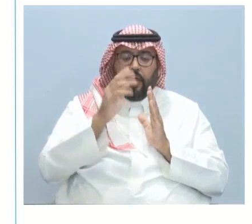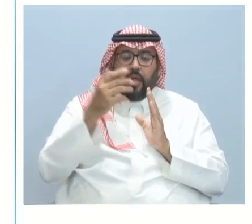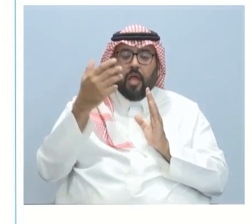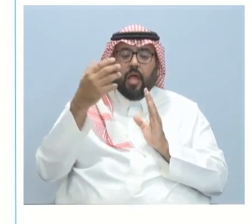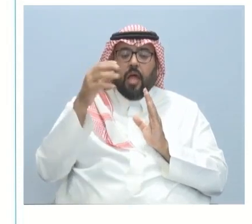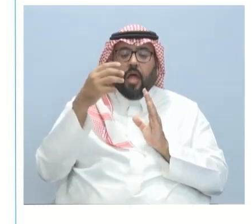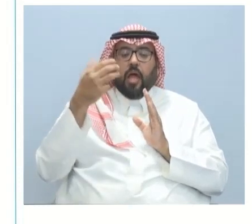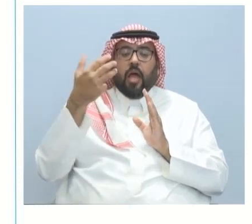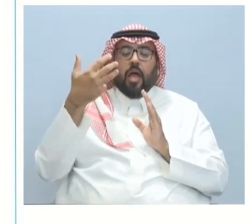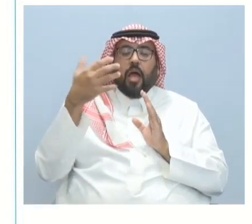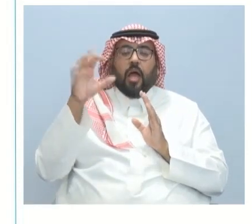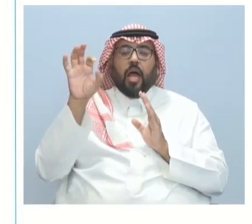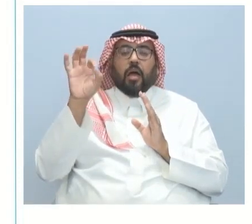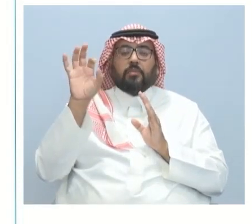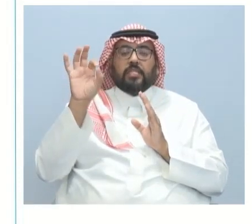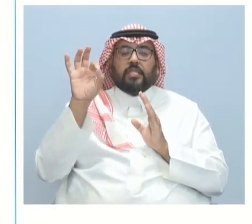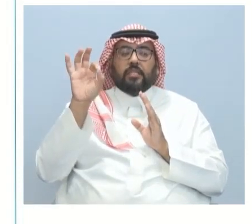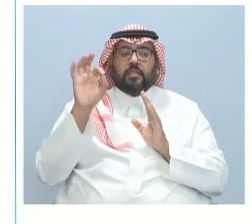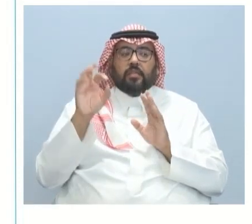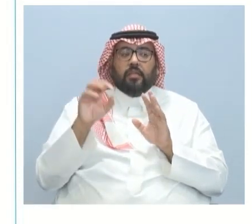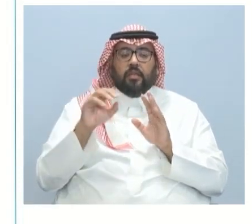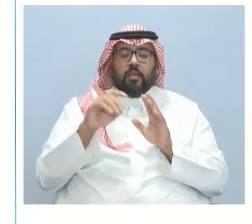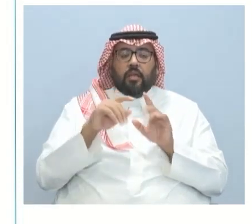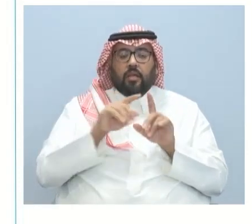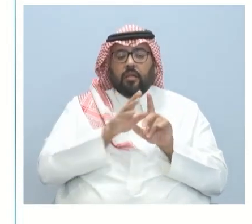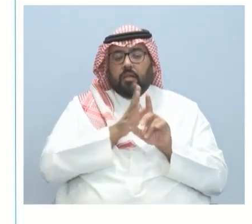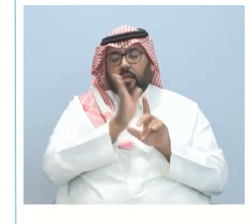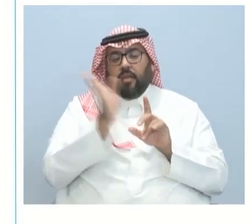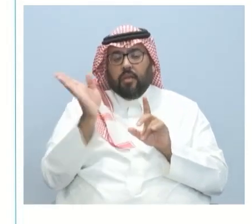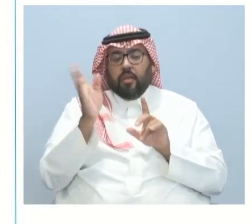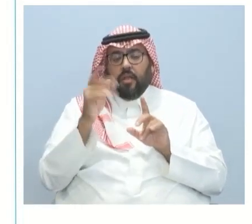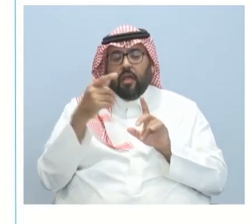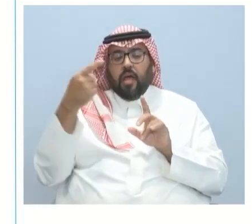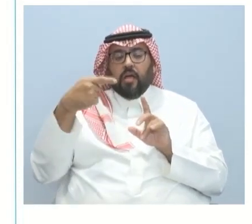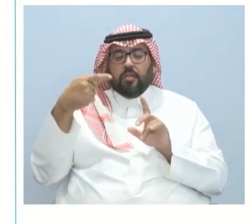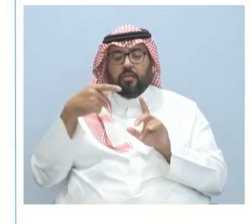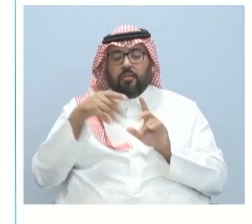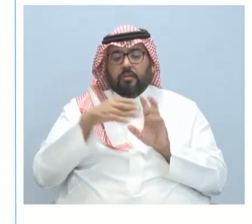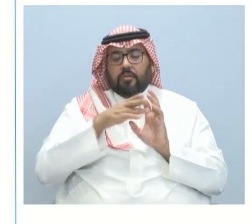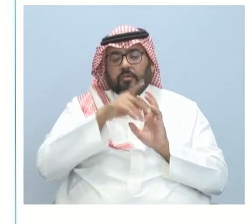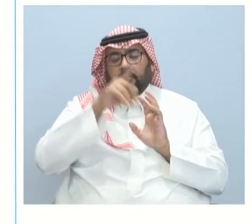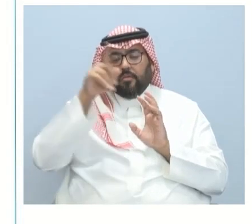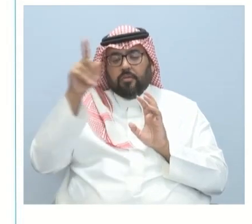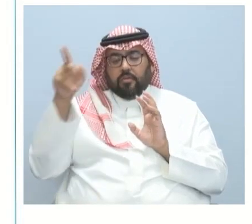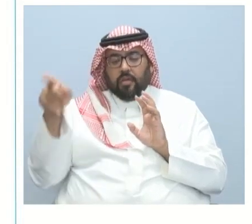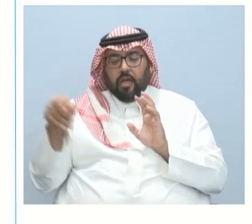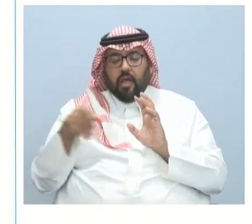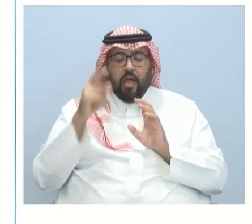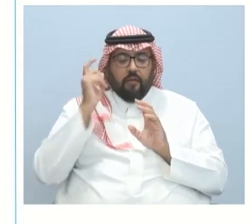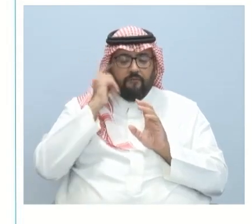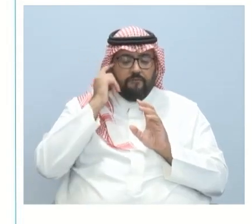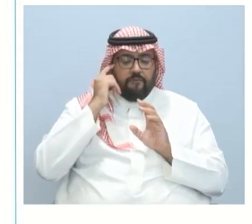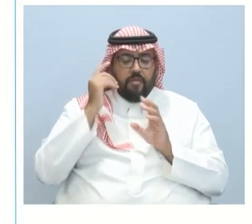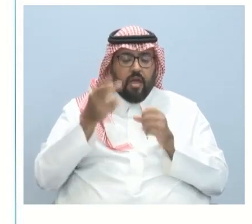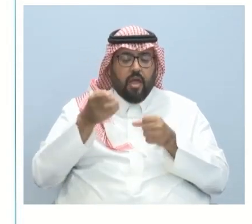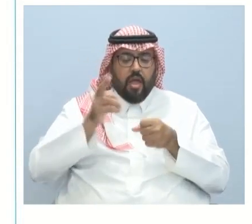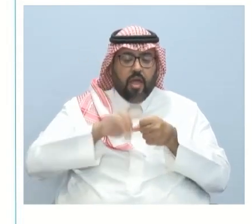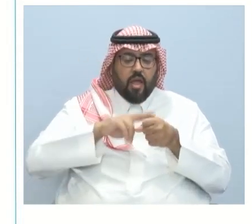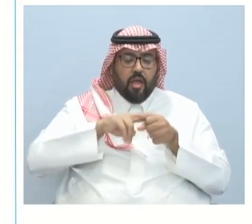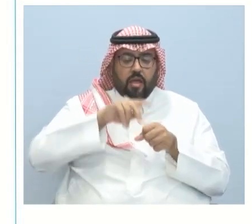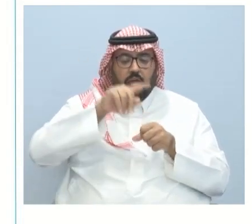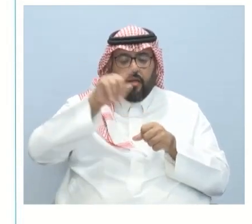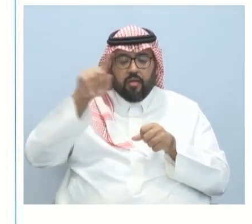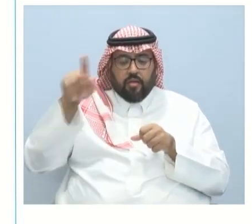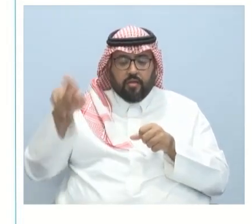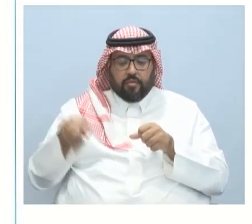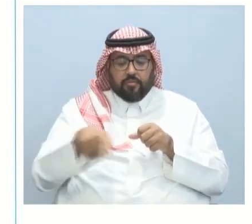50 مليمتر ثم ينعطف عر درجات ستحتاج لمعرفه عدد مرات او